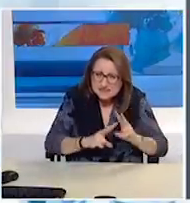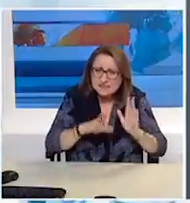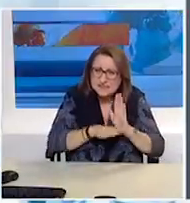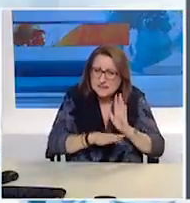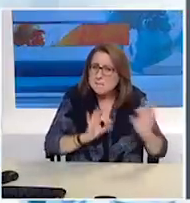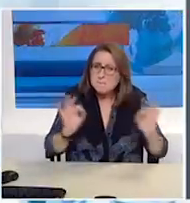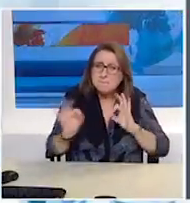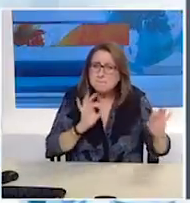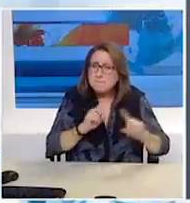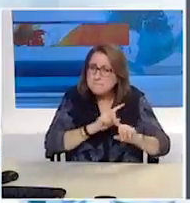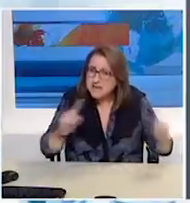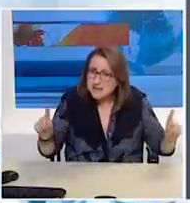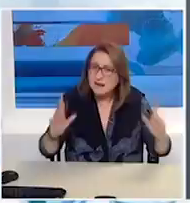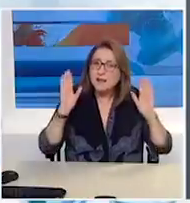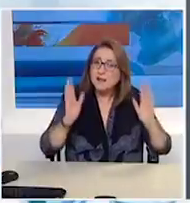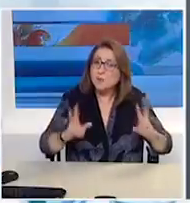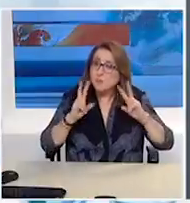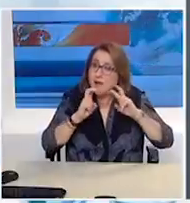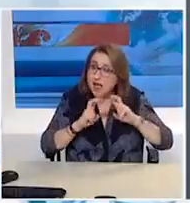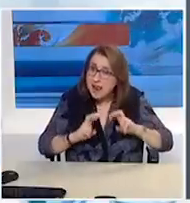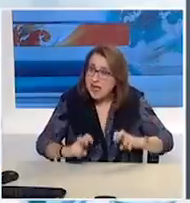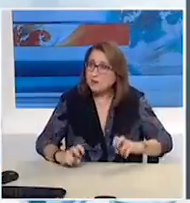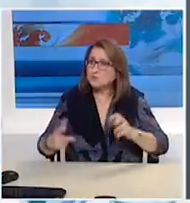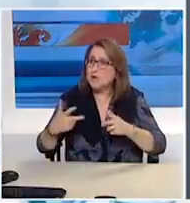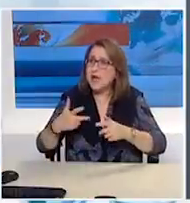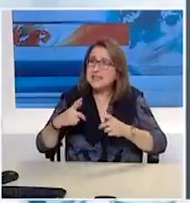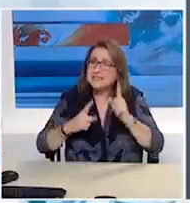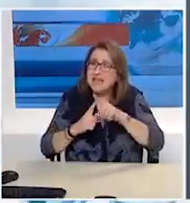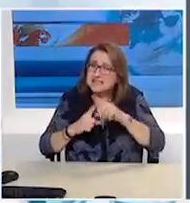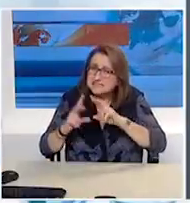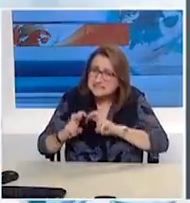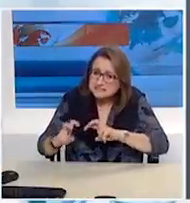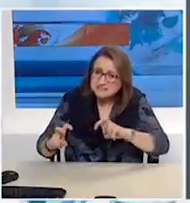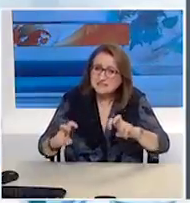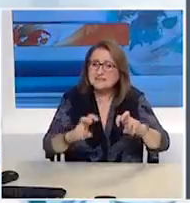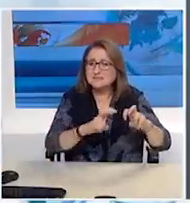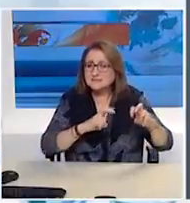να μπορούμε να ελέγξουμε, να ιχνηλατήσουμε, να απομονώσουμε τα περιστατικά